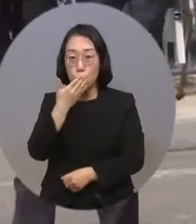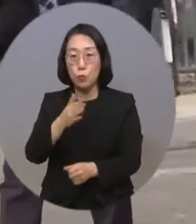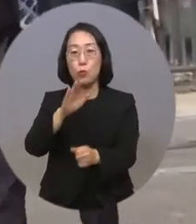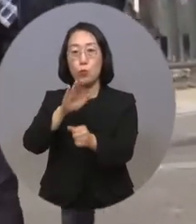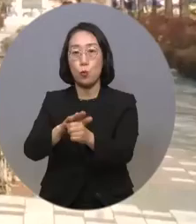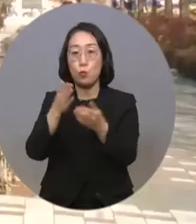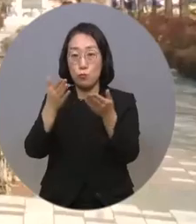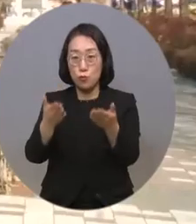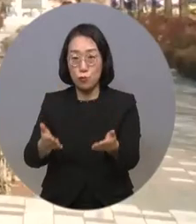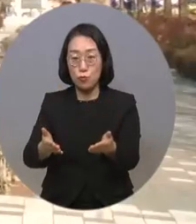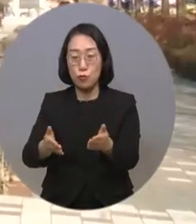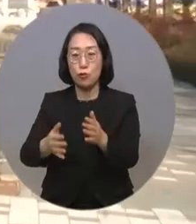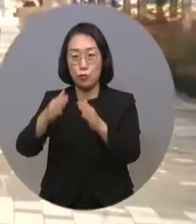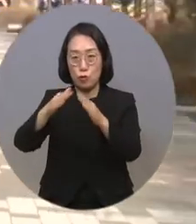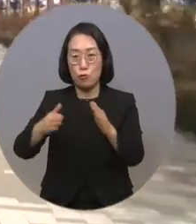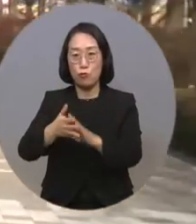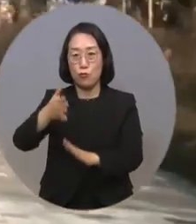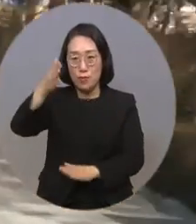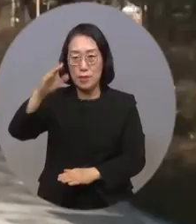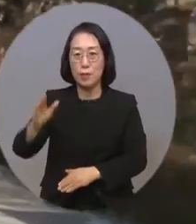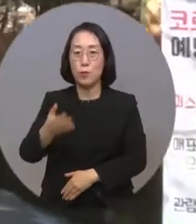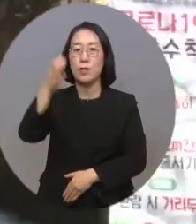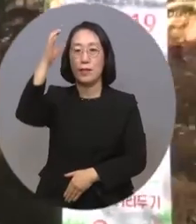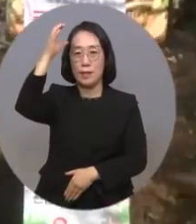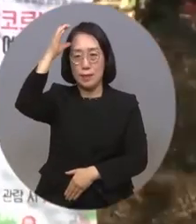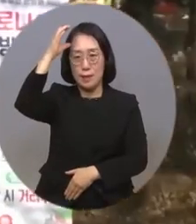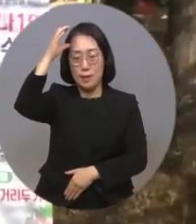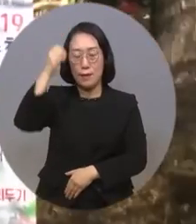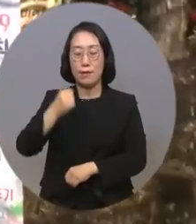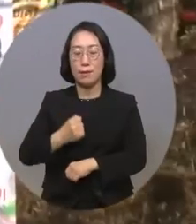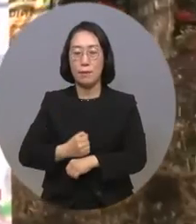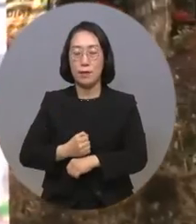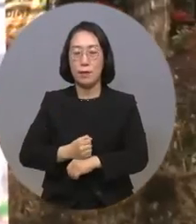데 도움이 되는 전주시가 되길 기대합니다. 복지TV 뉴스 전북방송입니다.